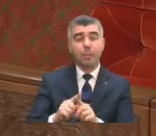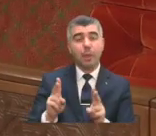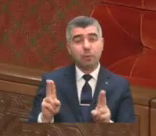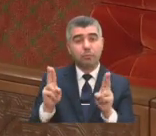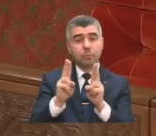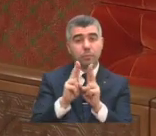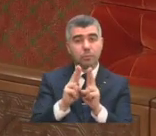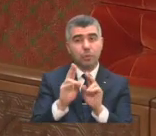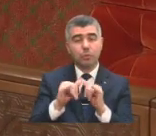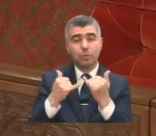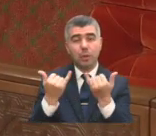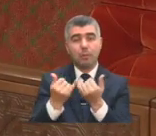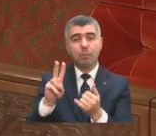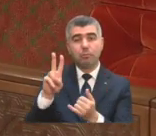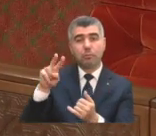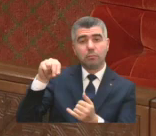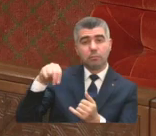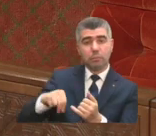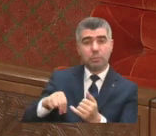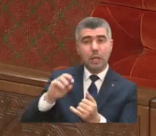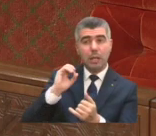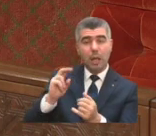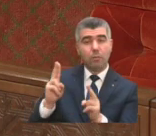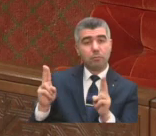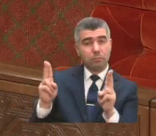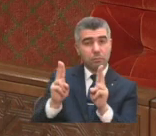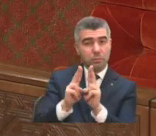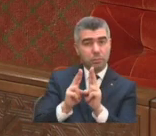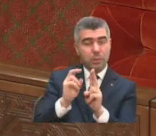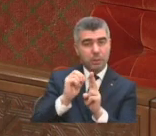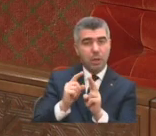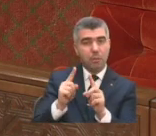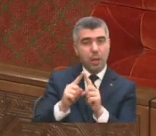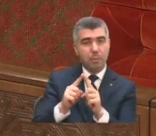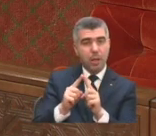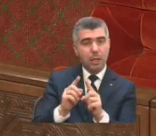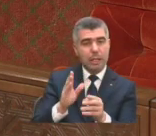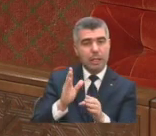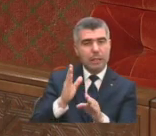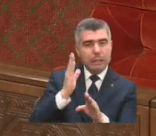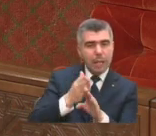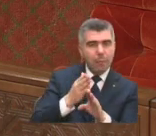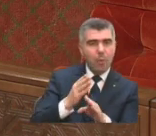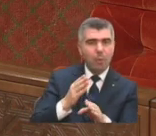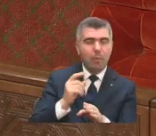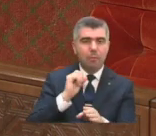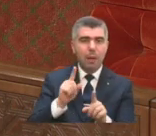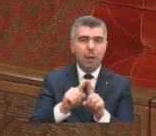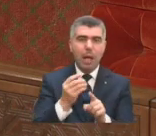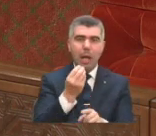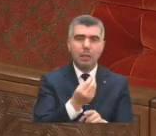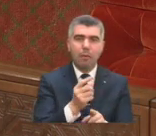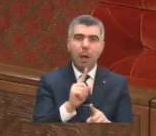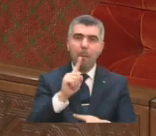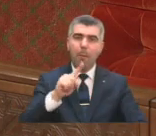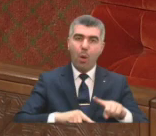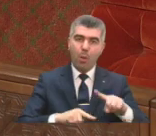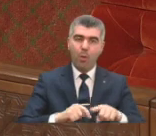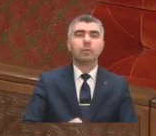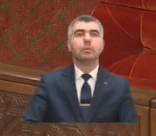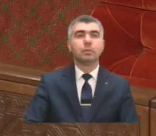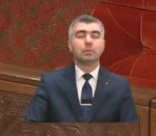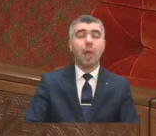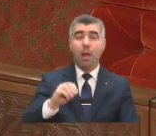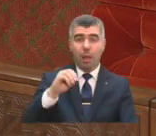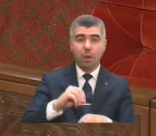الأممية الخاصة بالأمين العام للأمم المتحدة اللي خاصة بالعنف ضد الأطفال في 21 نوفمبر 2022. كما أن